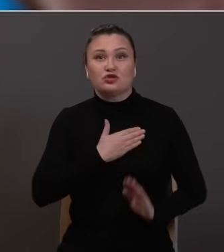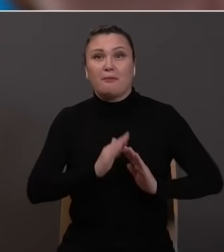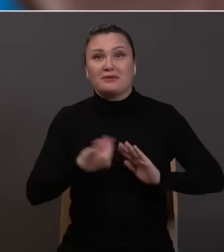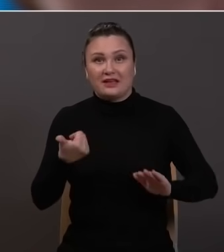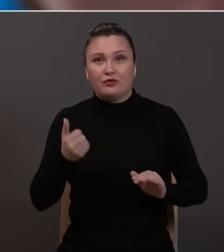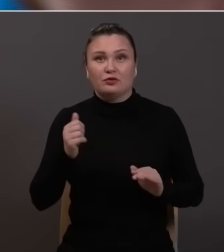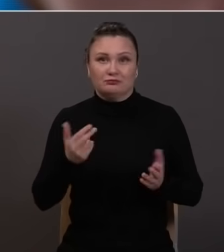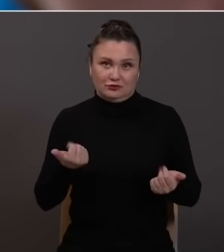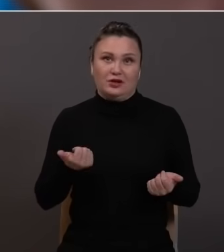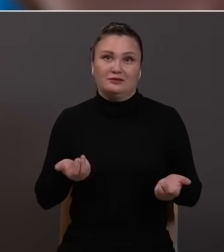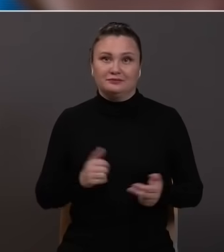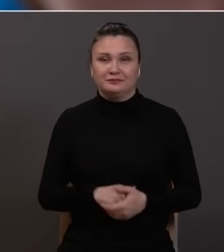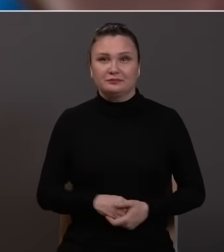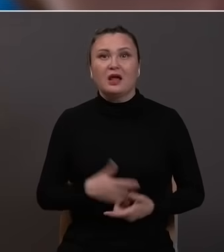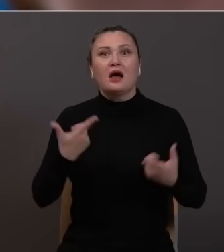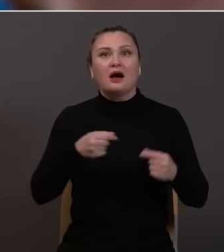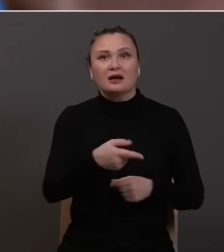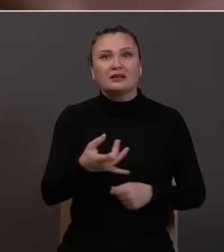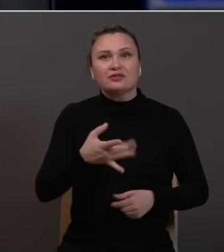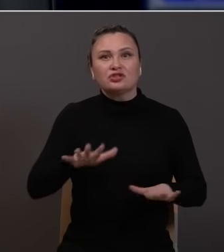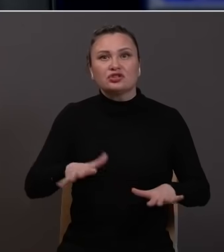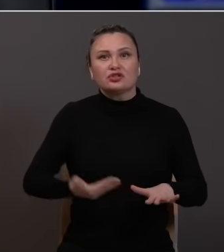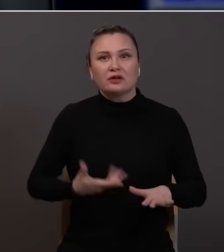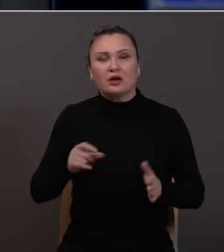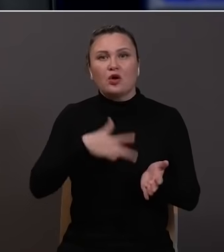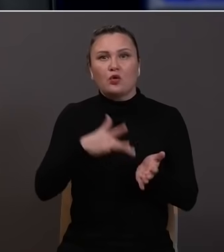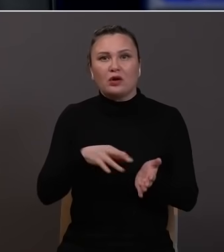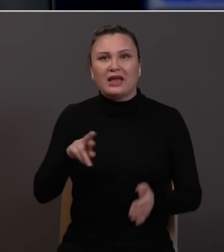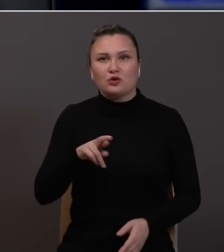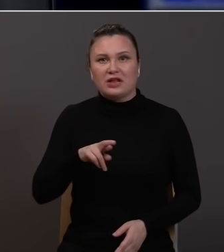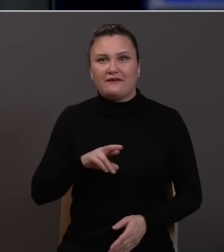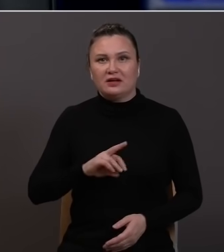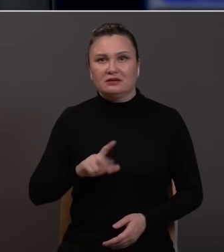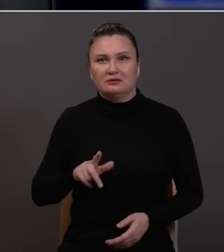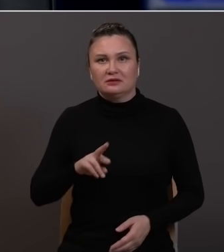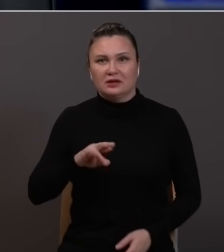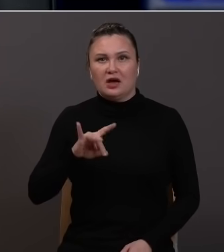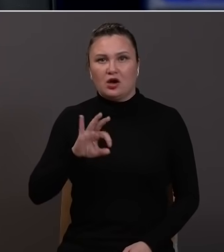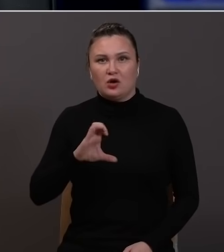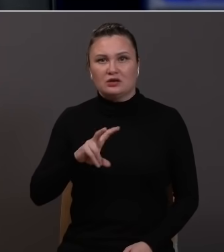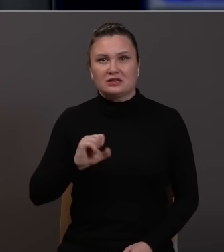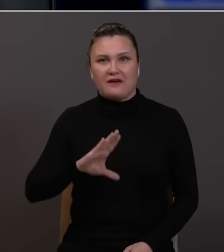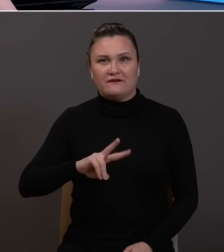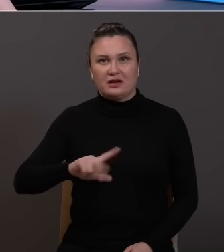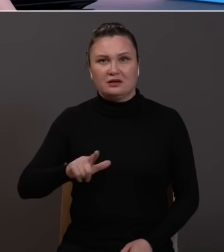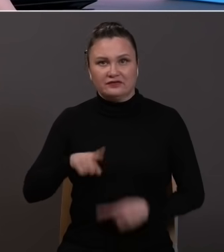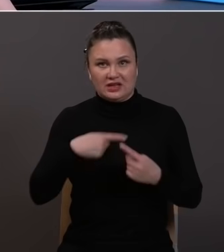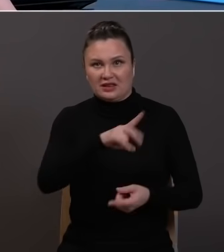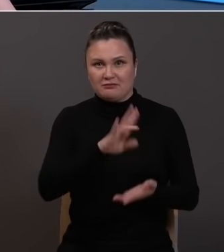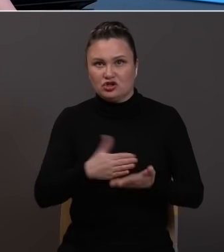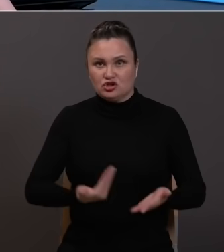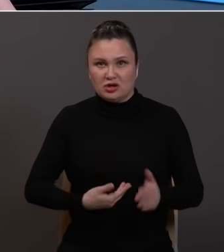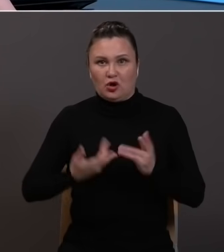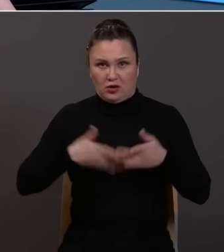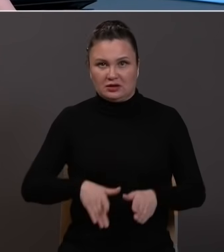бы и нет. А где вы территориально живете? Я живу в городе Ярославль. Вот и жили там всегда, и родились там?